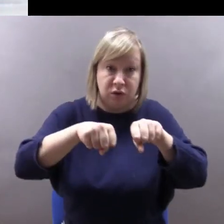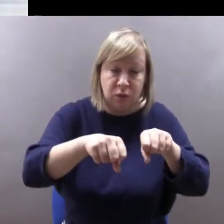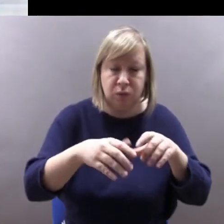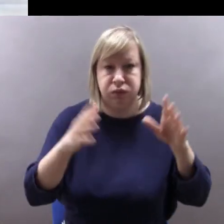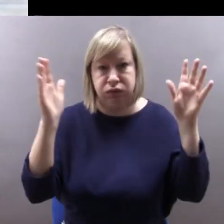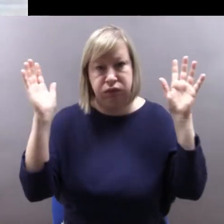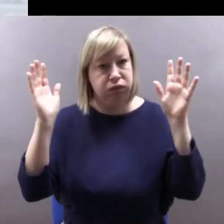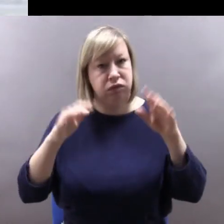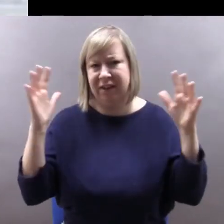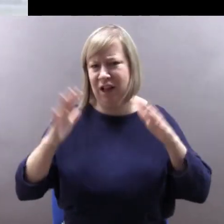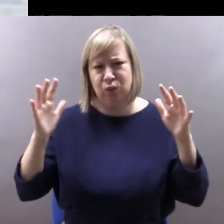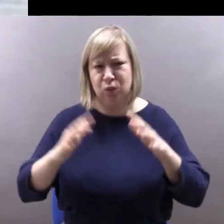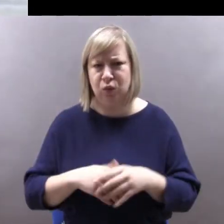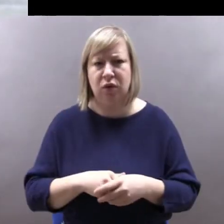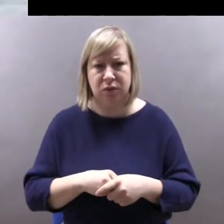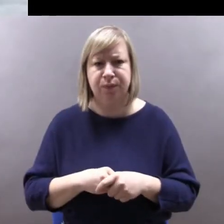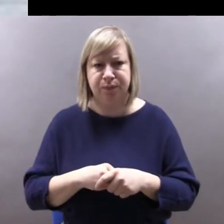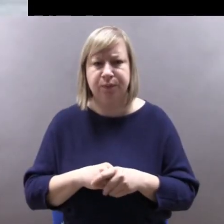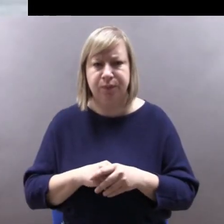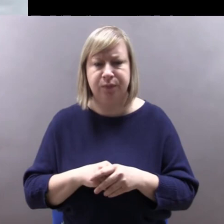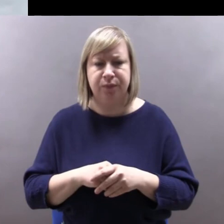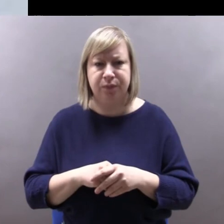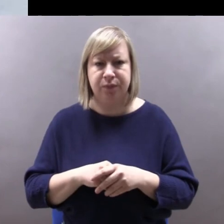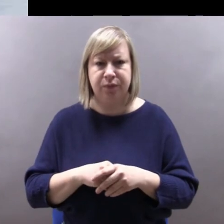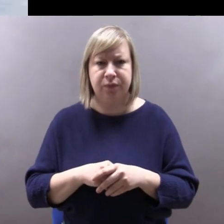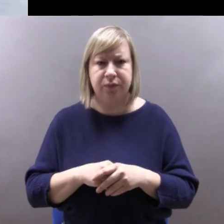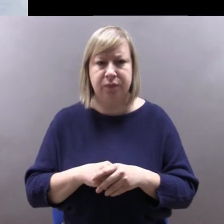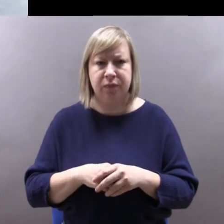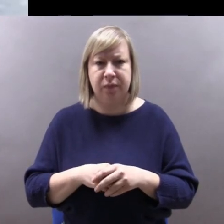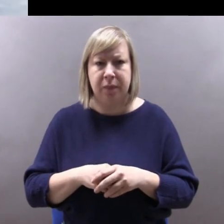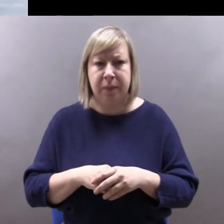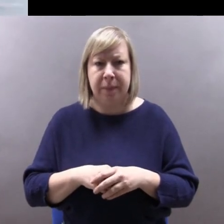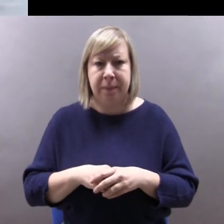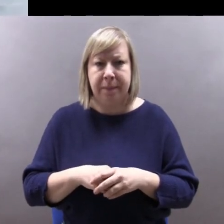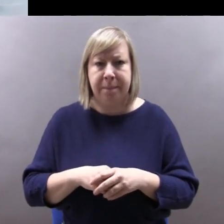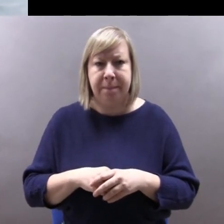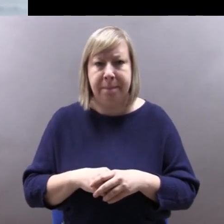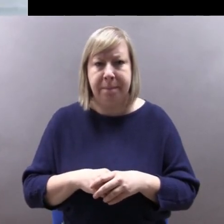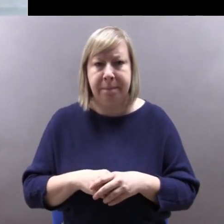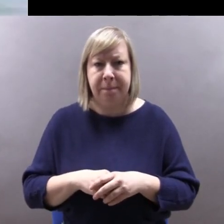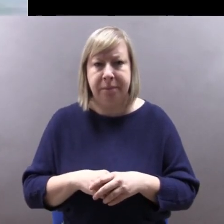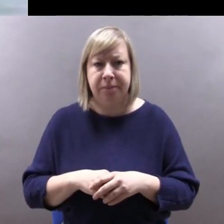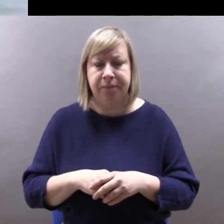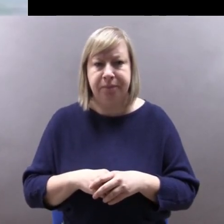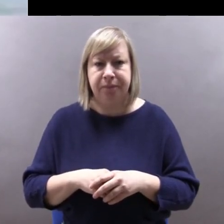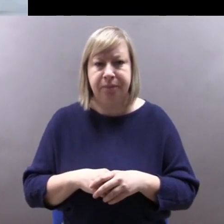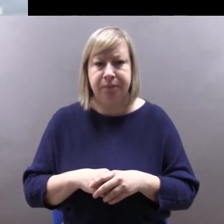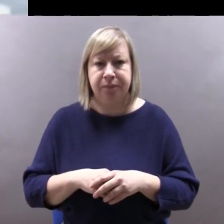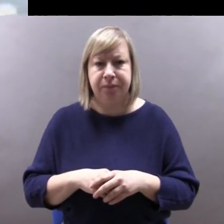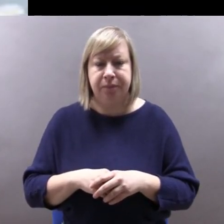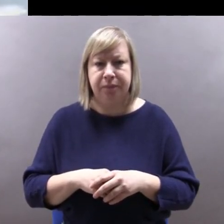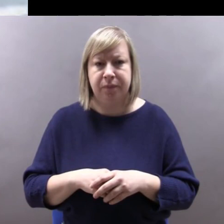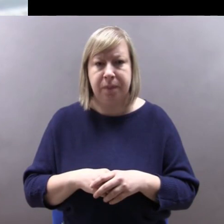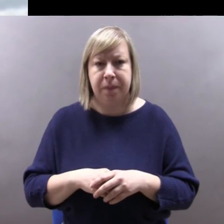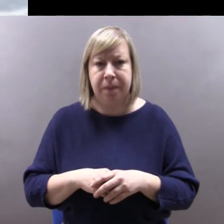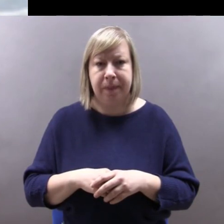dziecko w wózku, bo to żeby to rozgraniczyć, nie niepełnosprawne. Słuchajcie, to jest trochę tak, że każdy